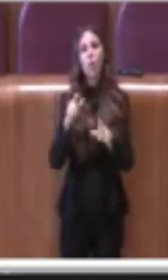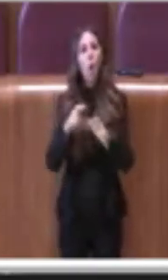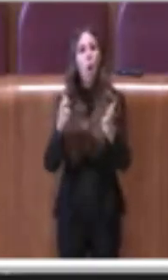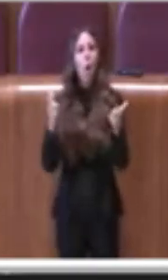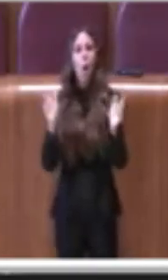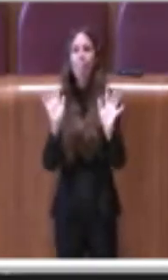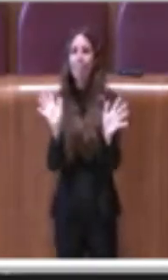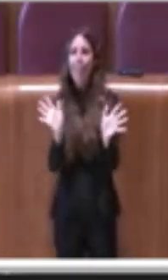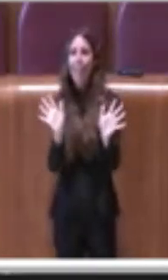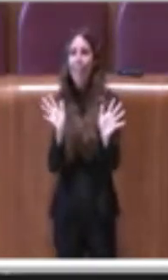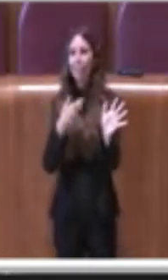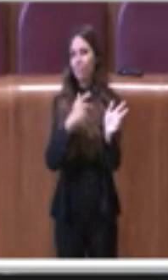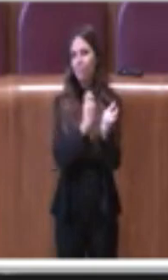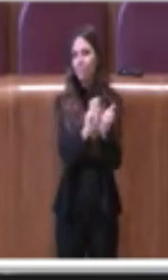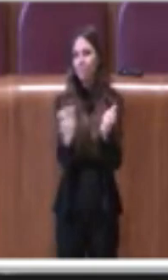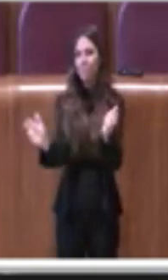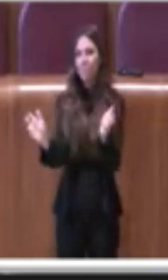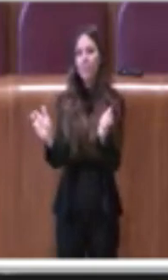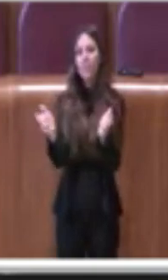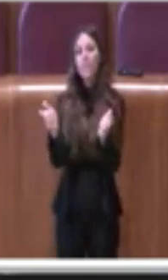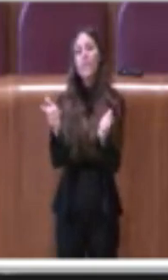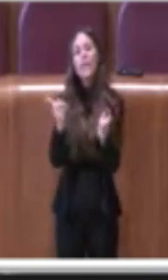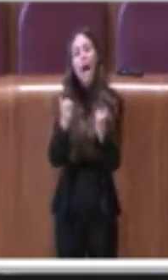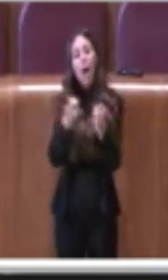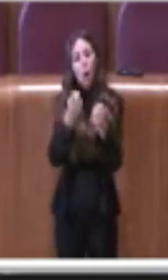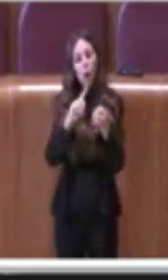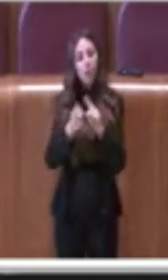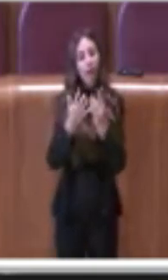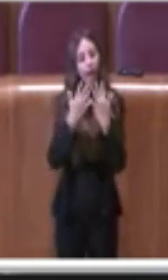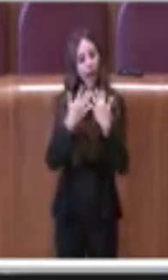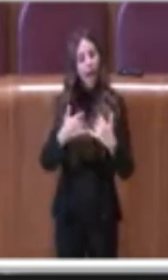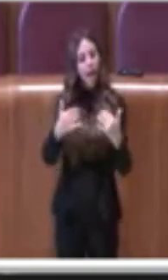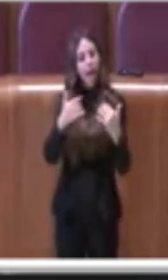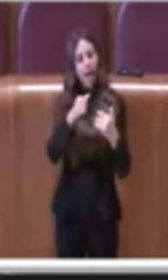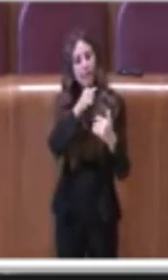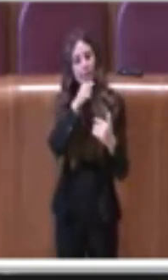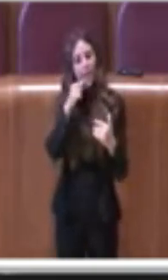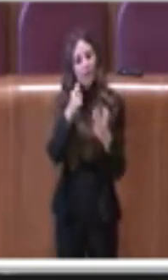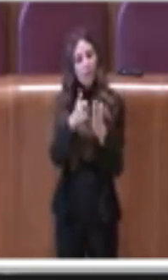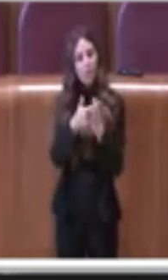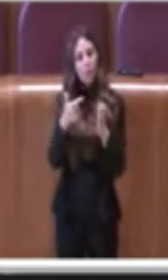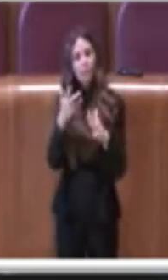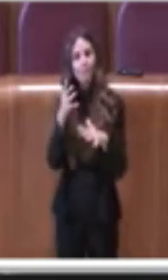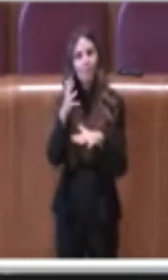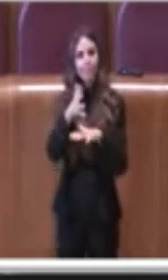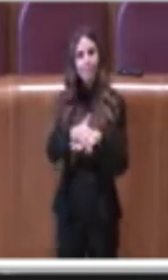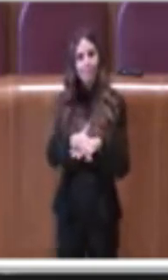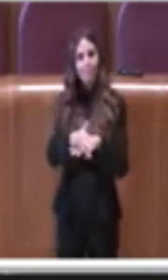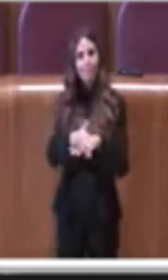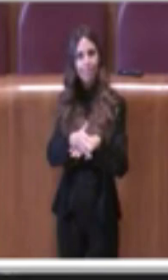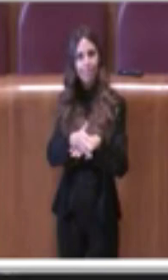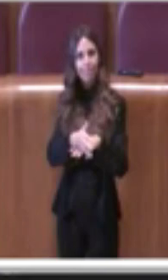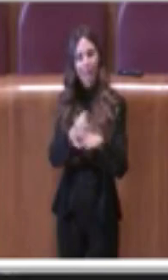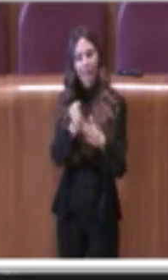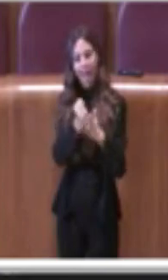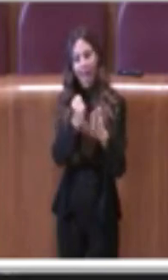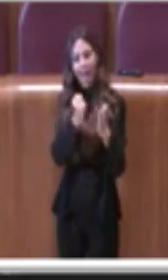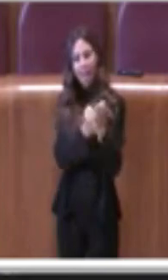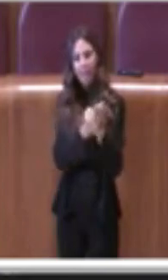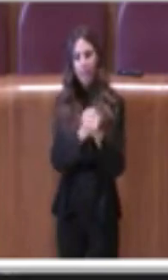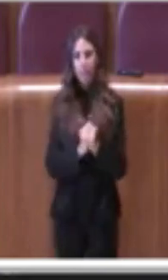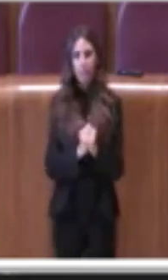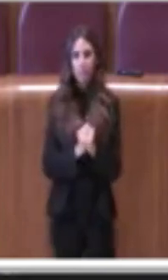l'Aula debba entrare nel merito degli atti che in questo momento si disputano. Come dicevo, Presidente, noi presentammo